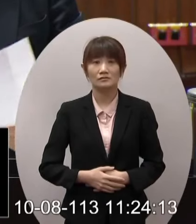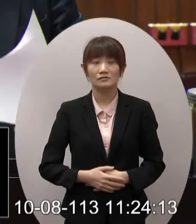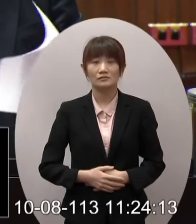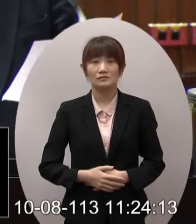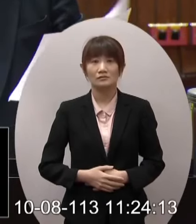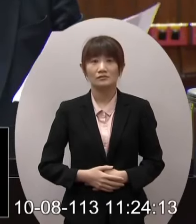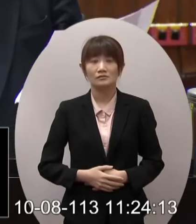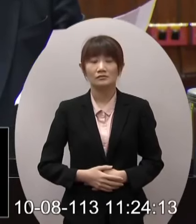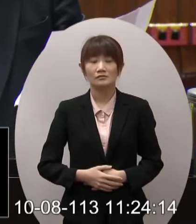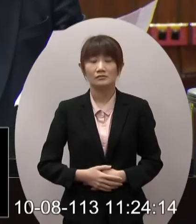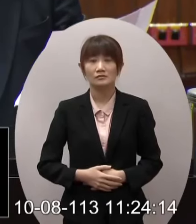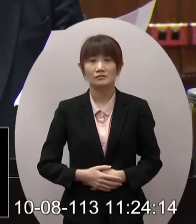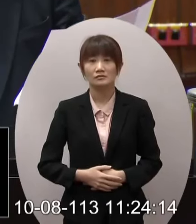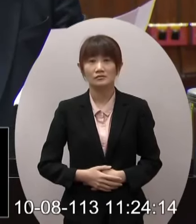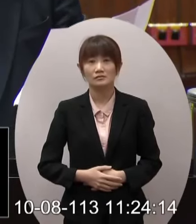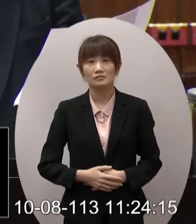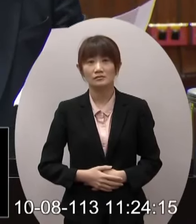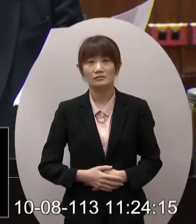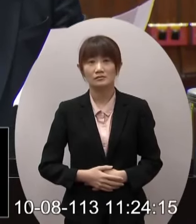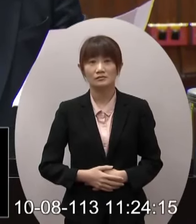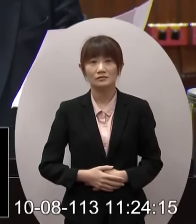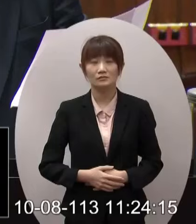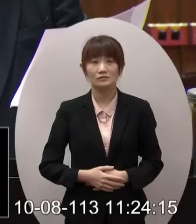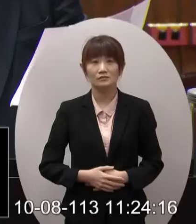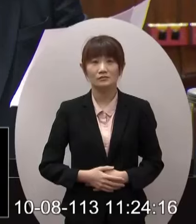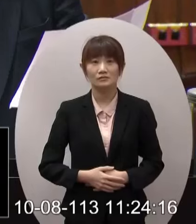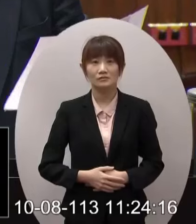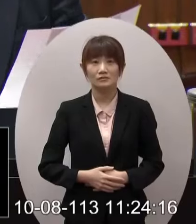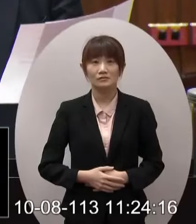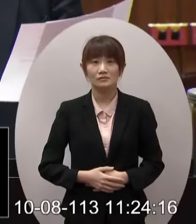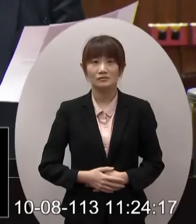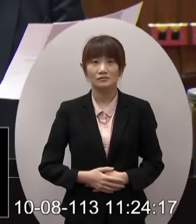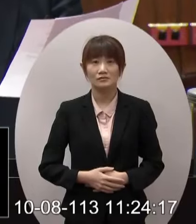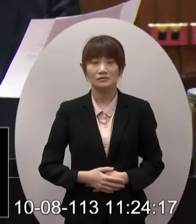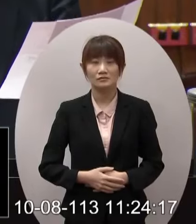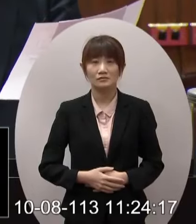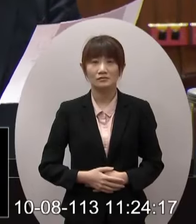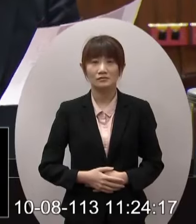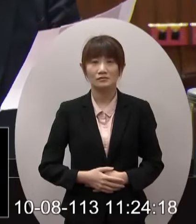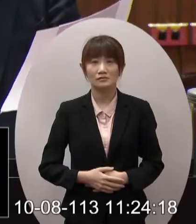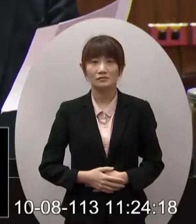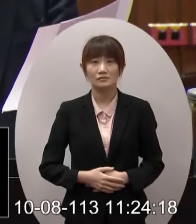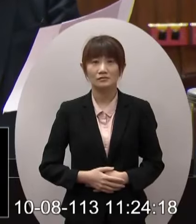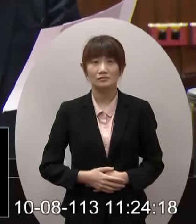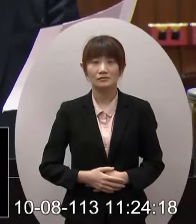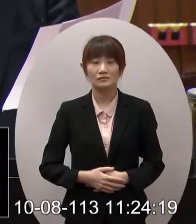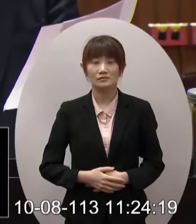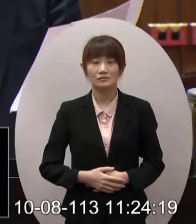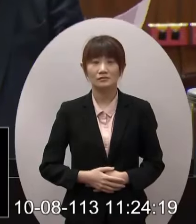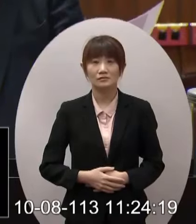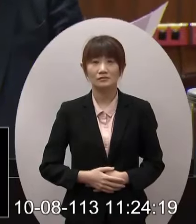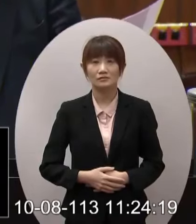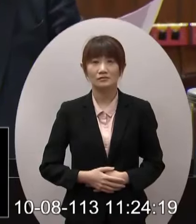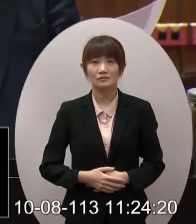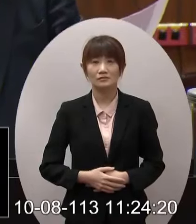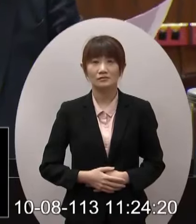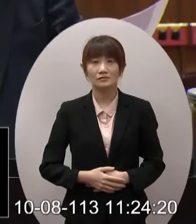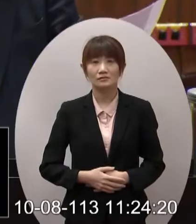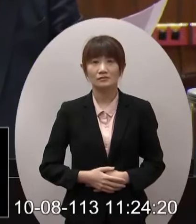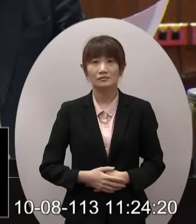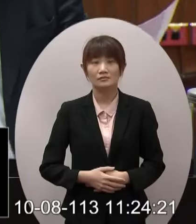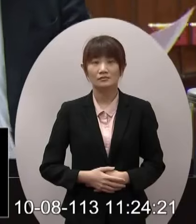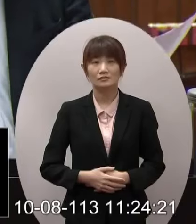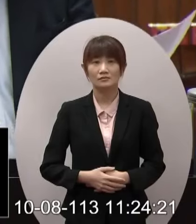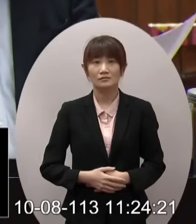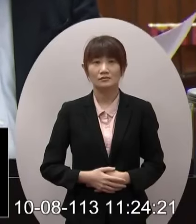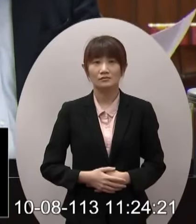刘部长在先前的答询也答询过，我请刘部长再说明一次。 是啊，委员跟您报告一下，我们以前在算哦打诈的